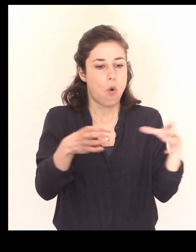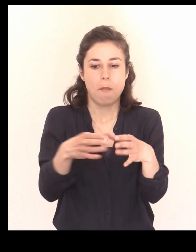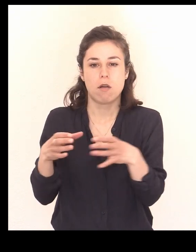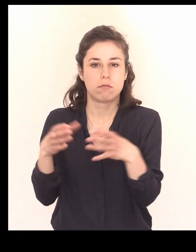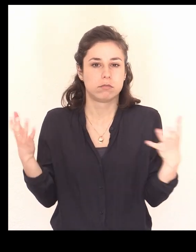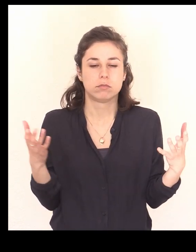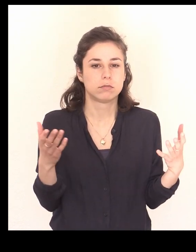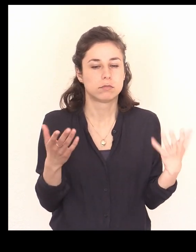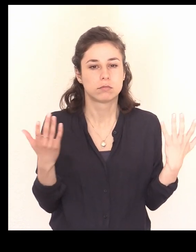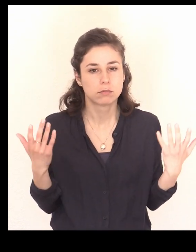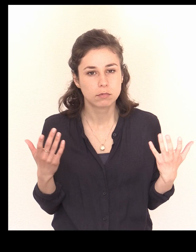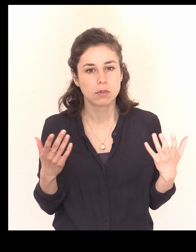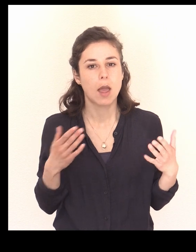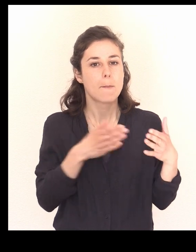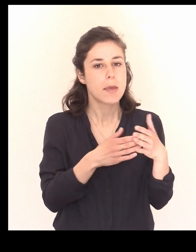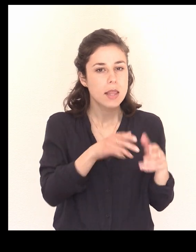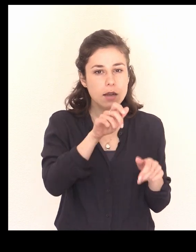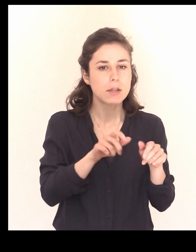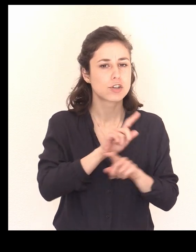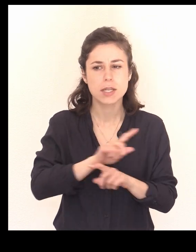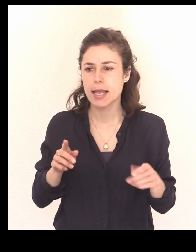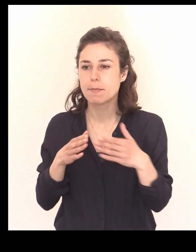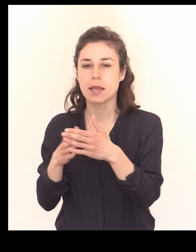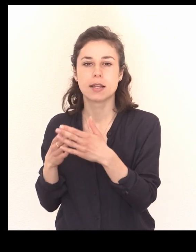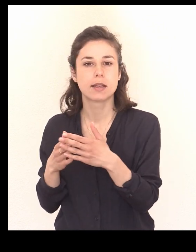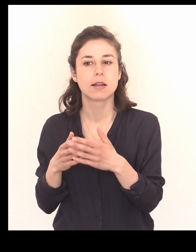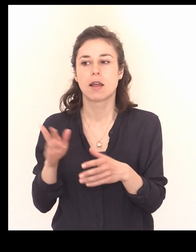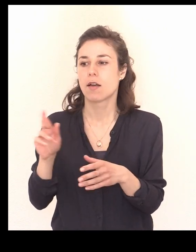sie gehören, Behinderte, Nichtbehinderte,